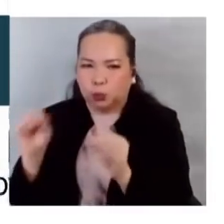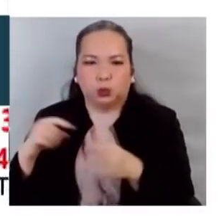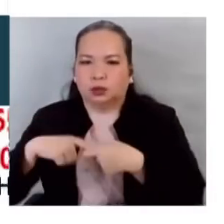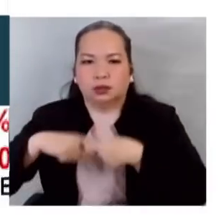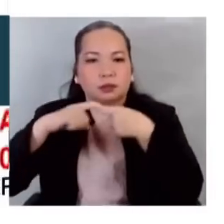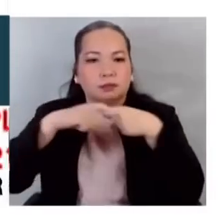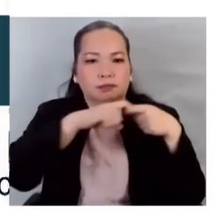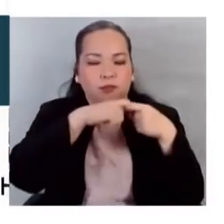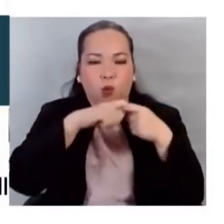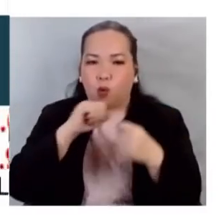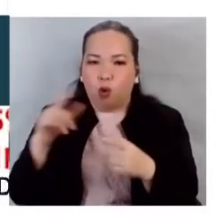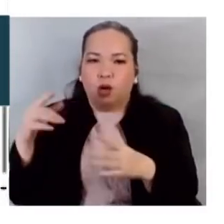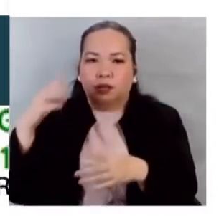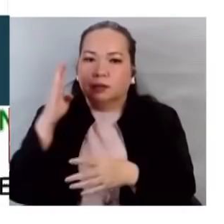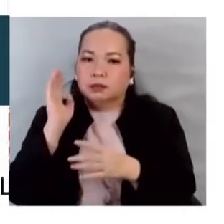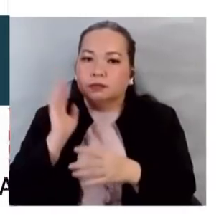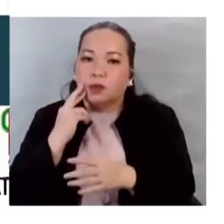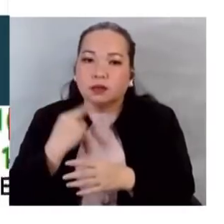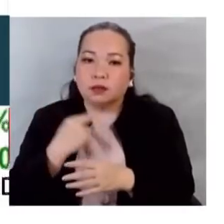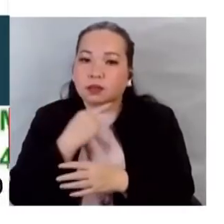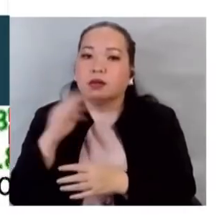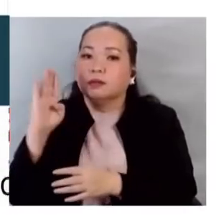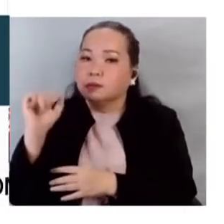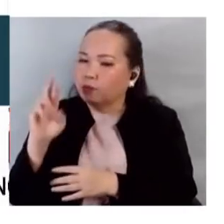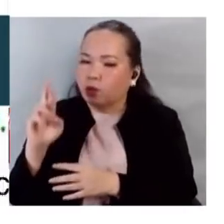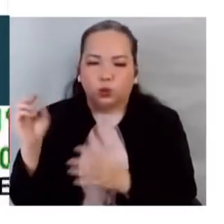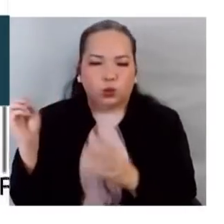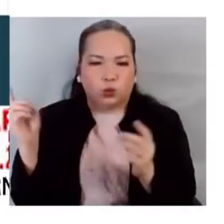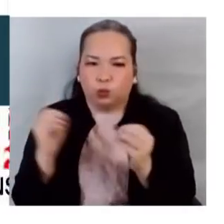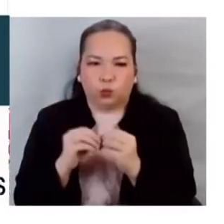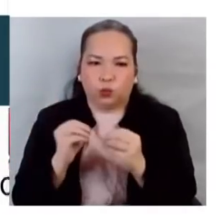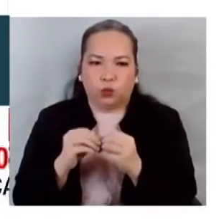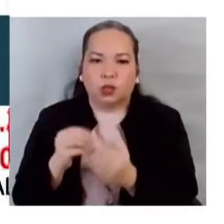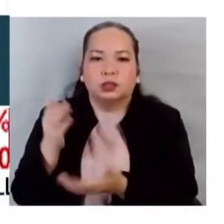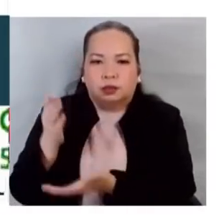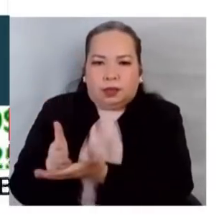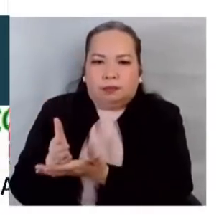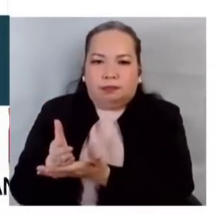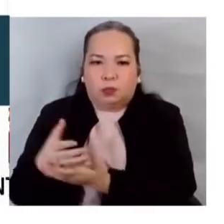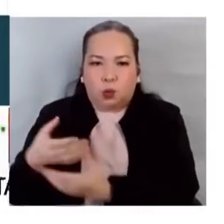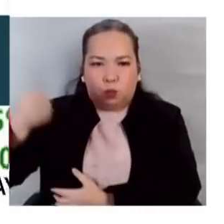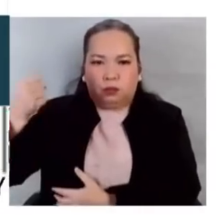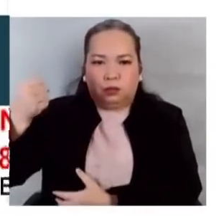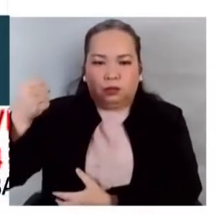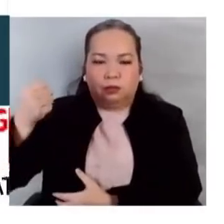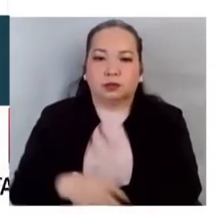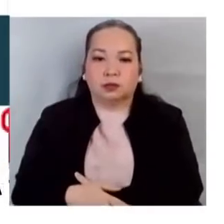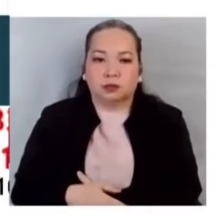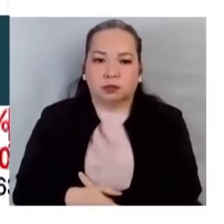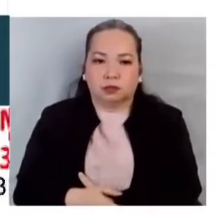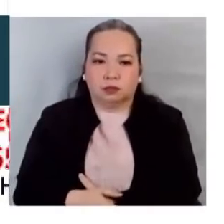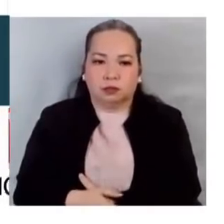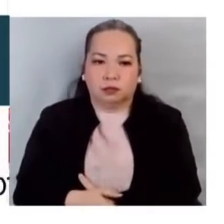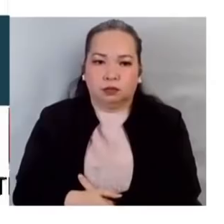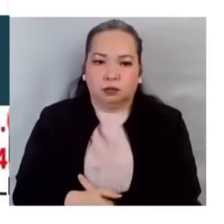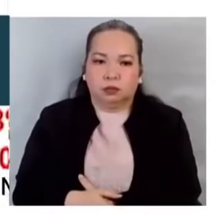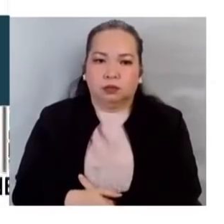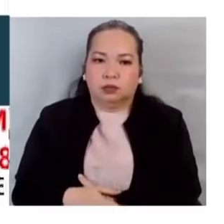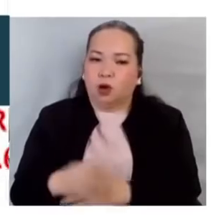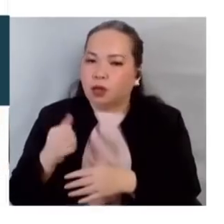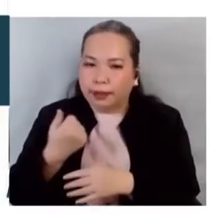mga measures that I did, no, in order to stop muna itong other operation that